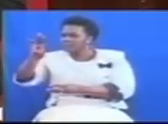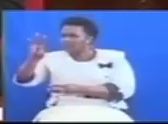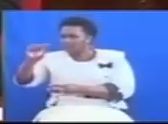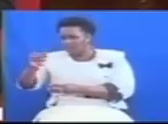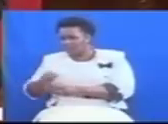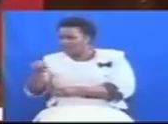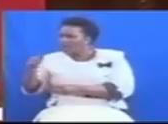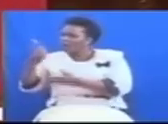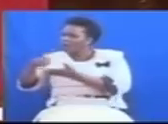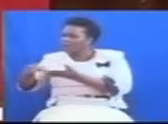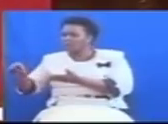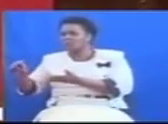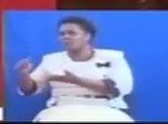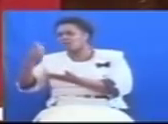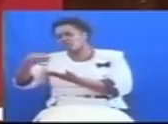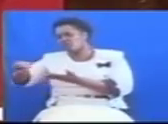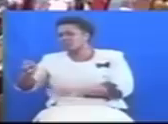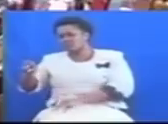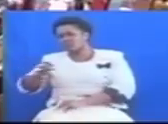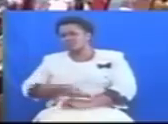wanalipa kodi za jiji.